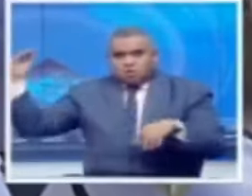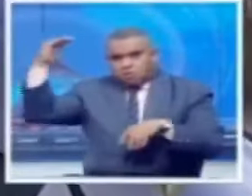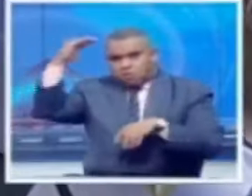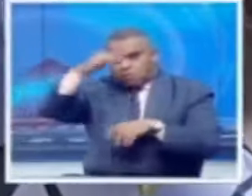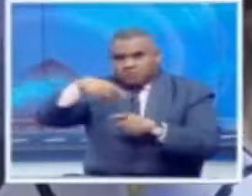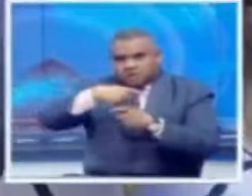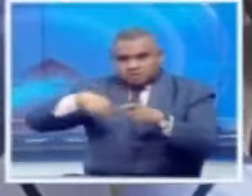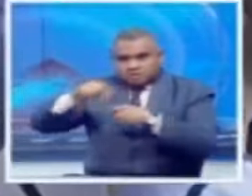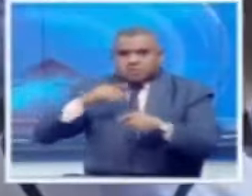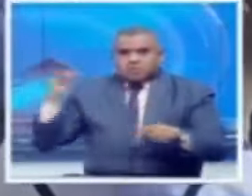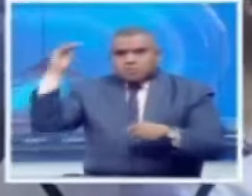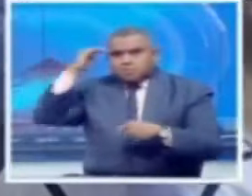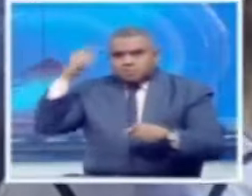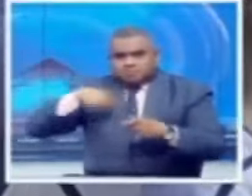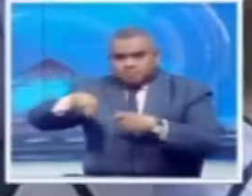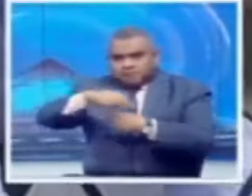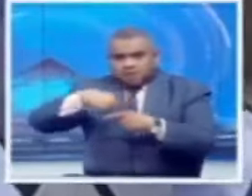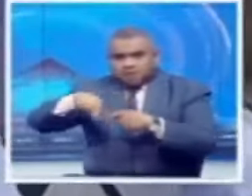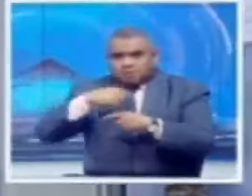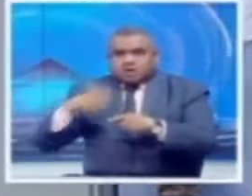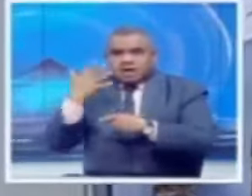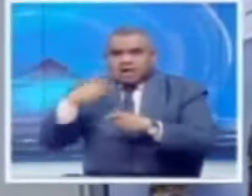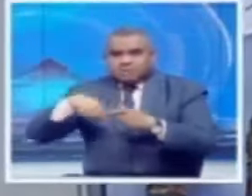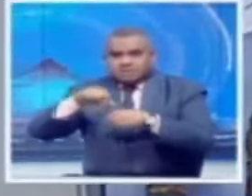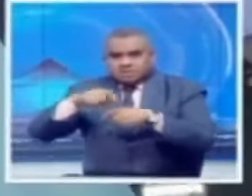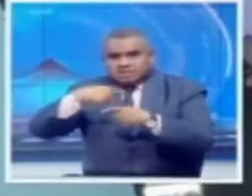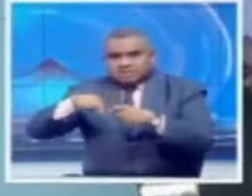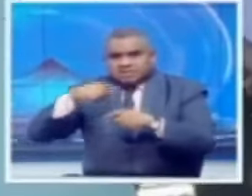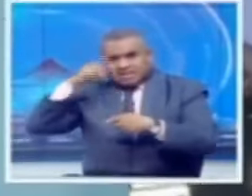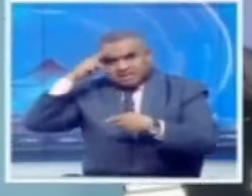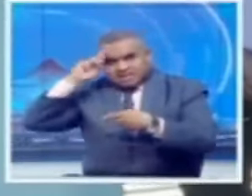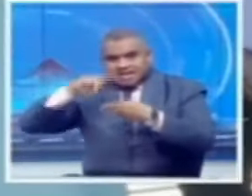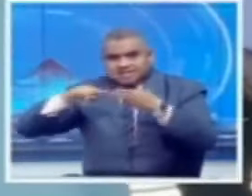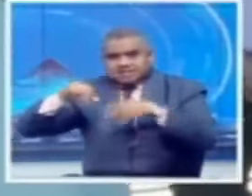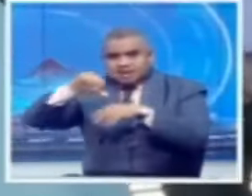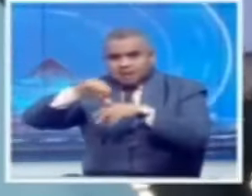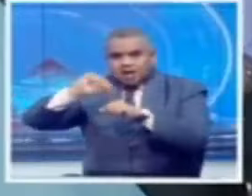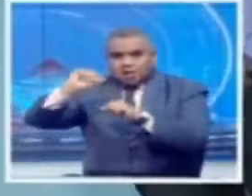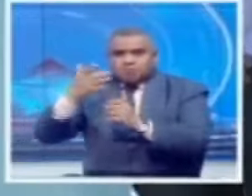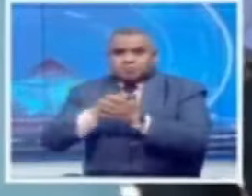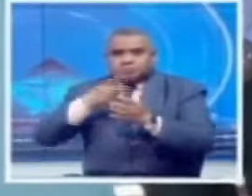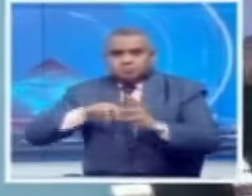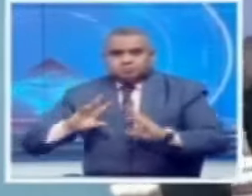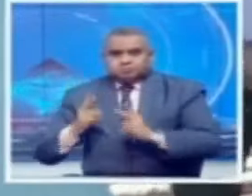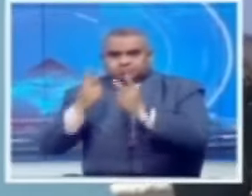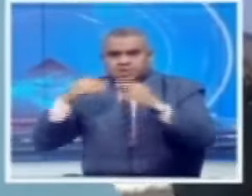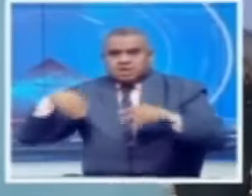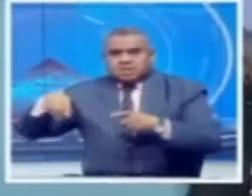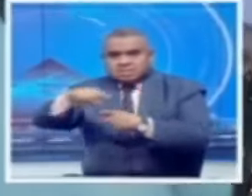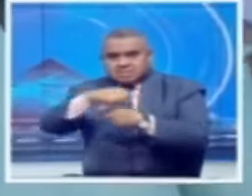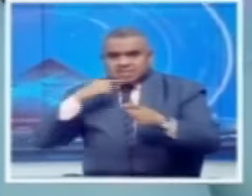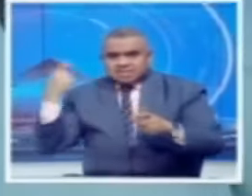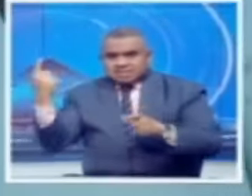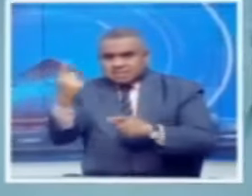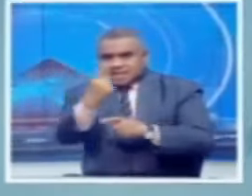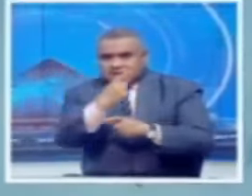الأوسط وإنشاء 5 محاور عرضية تربط بين طريقي السلام والأوسط، فضلا عن أعمال تطوير الطريق الدائري